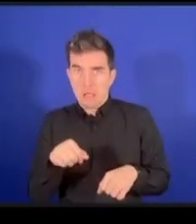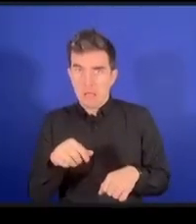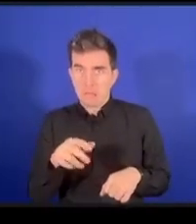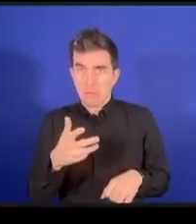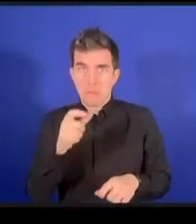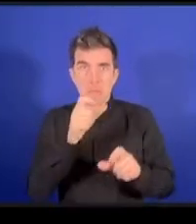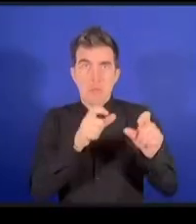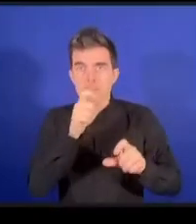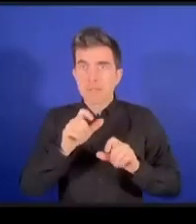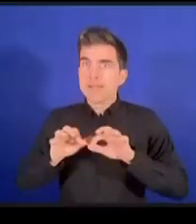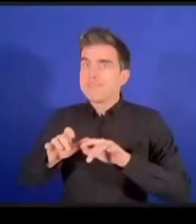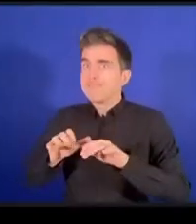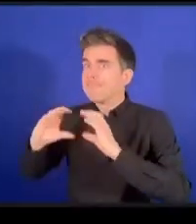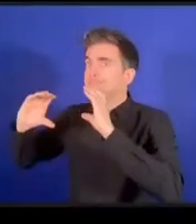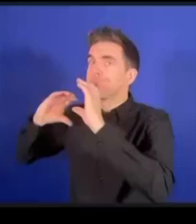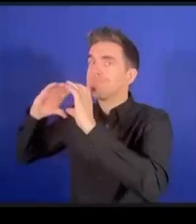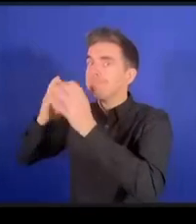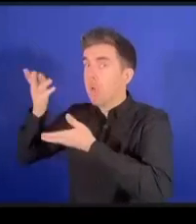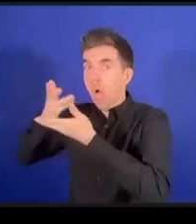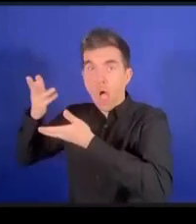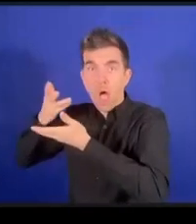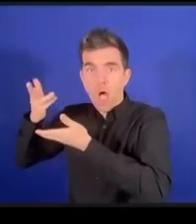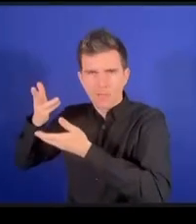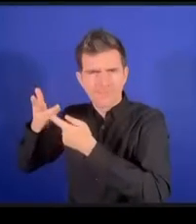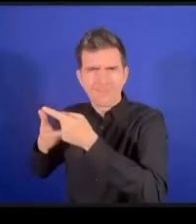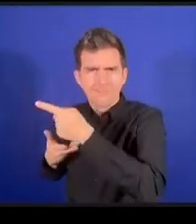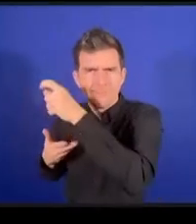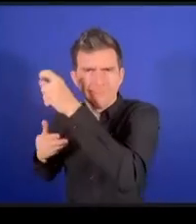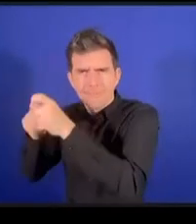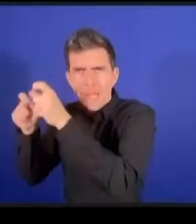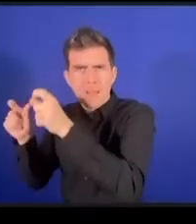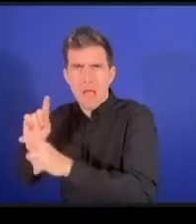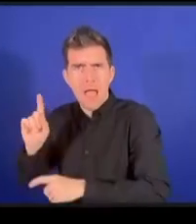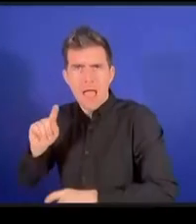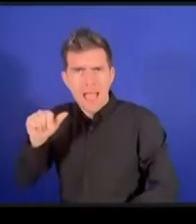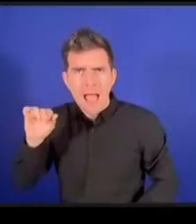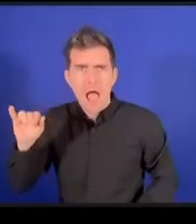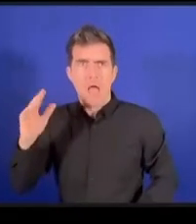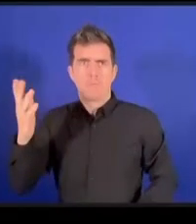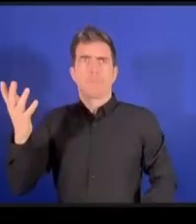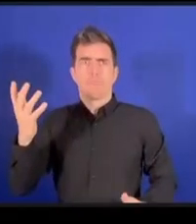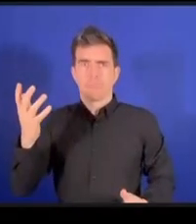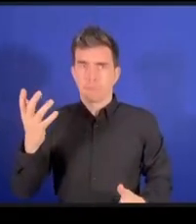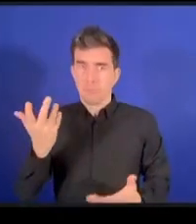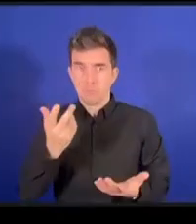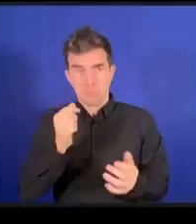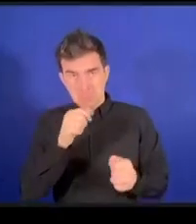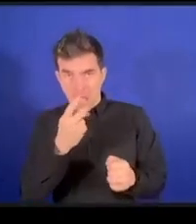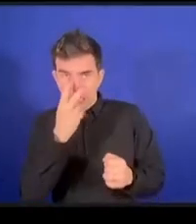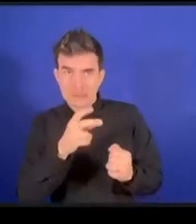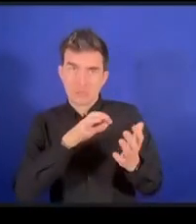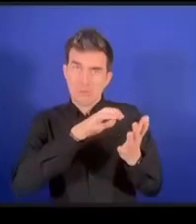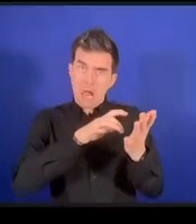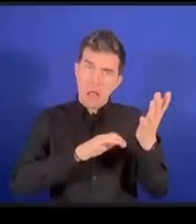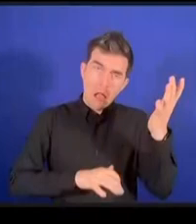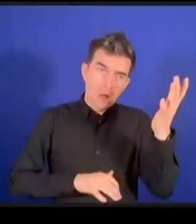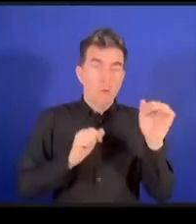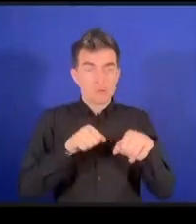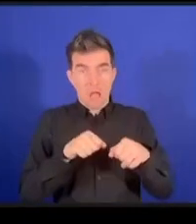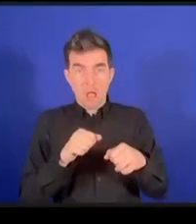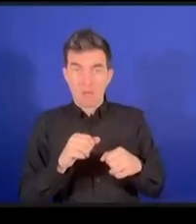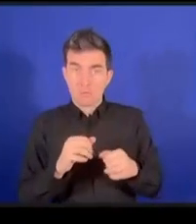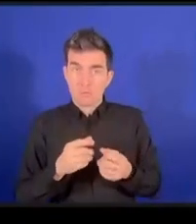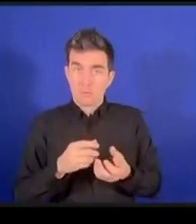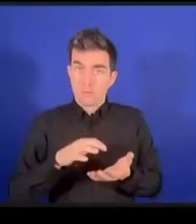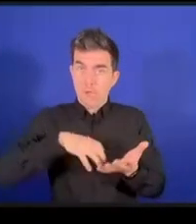какой-то запрос Мы сегодня даём возможность и выполнять гораздо более комплексные действия на самом